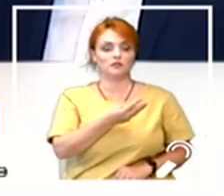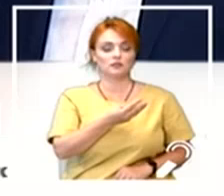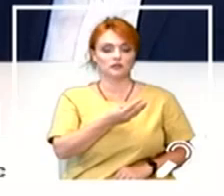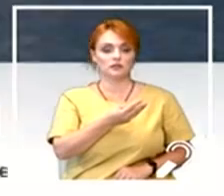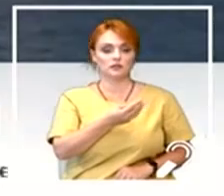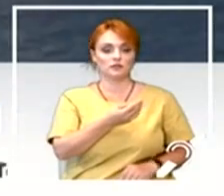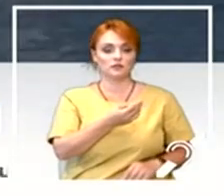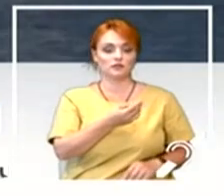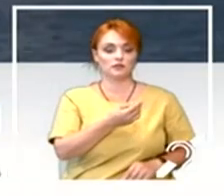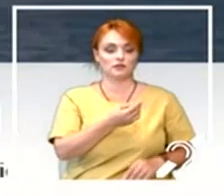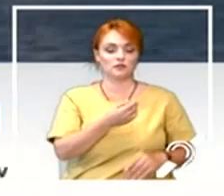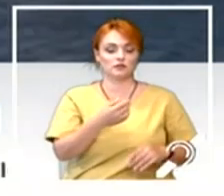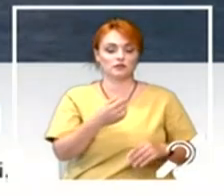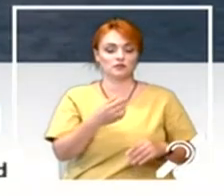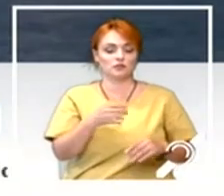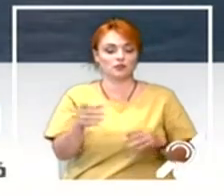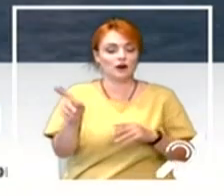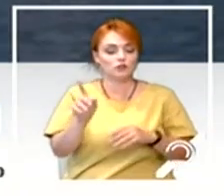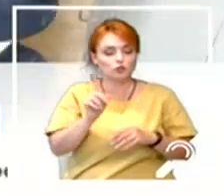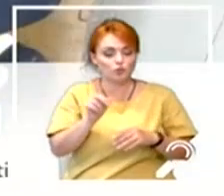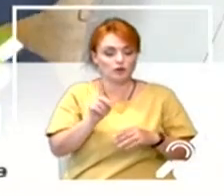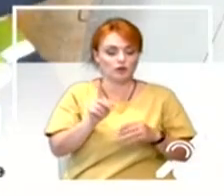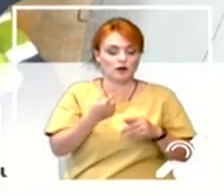convențiilor în vigoare. Ne asigurăm că